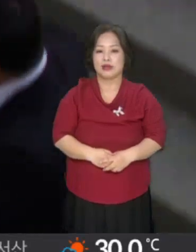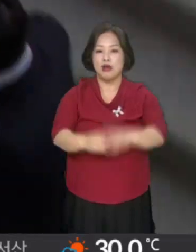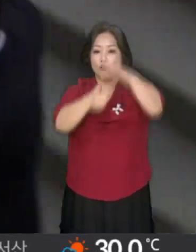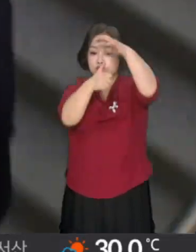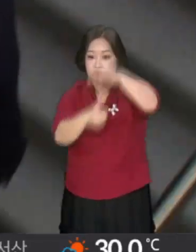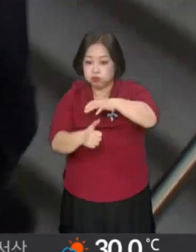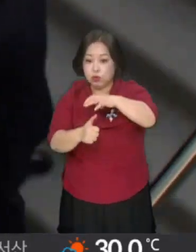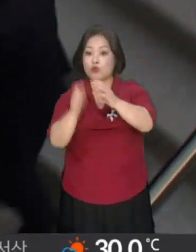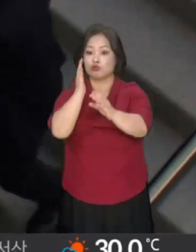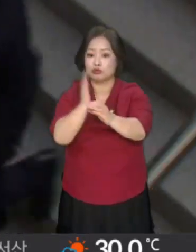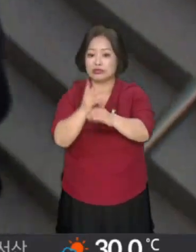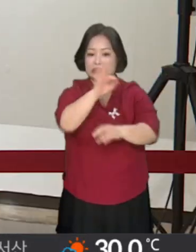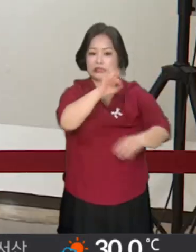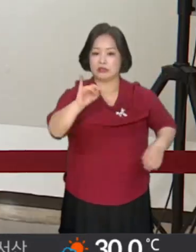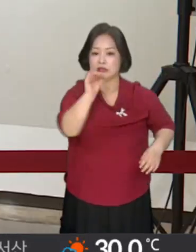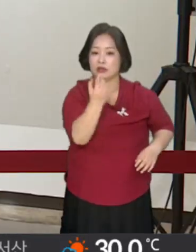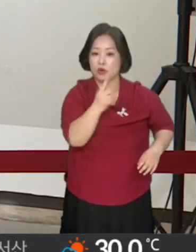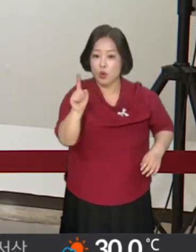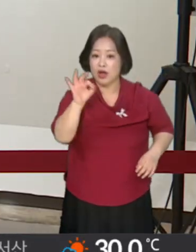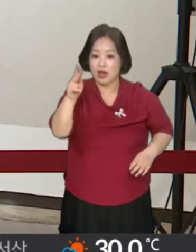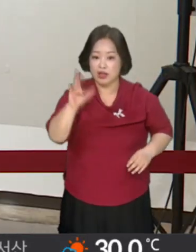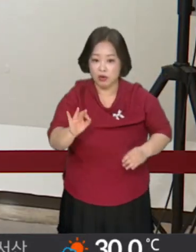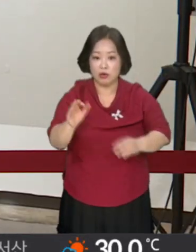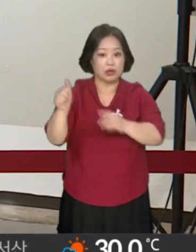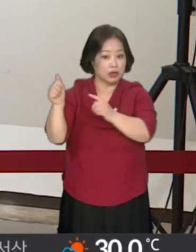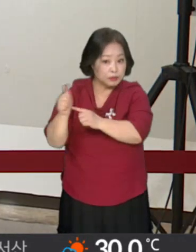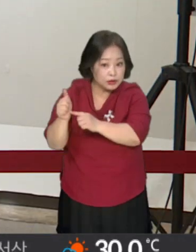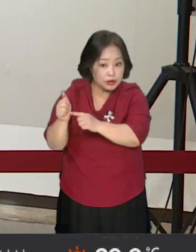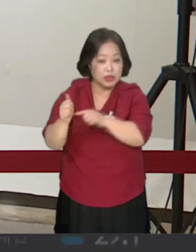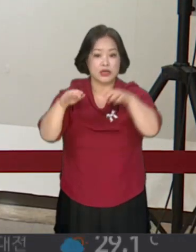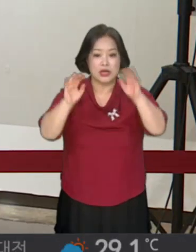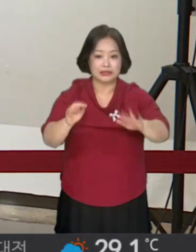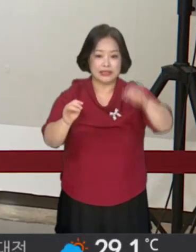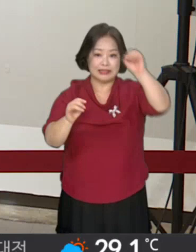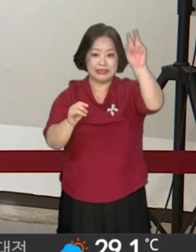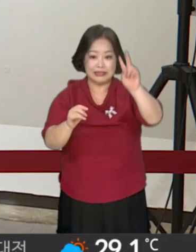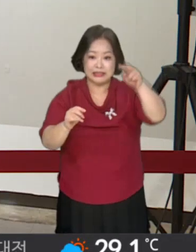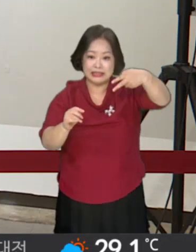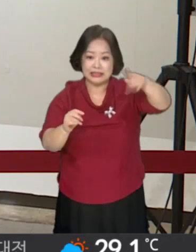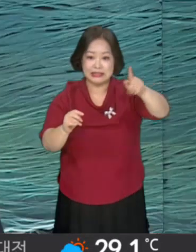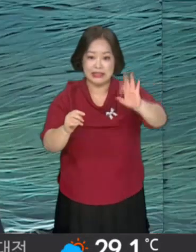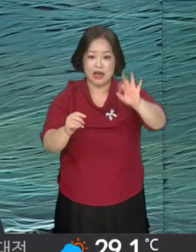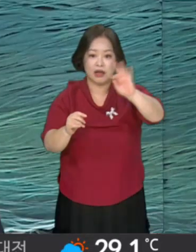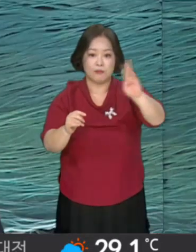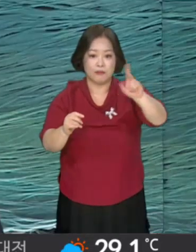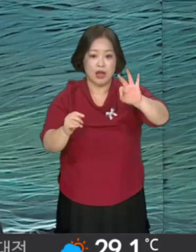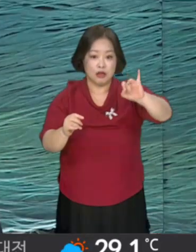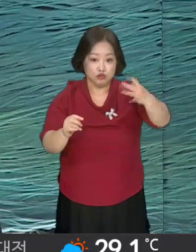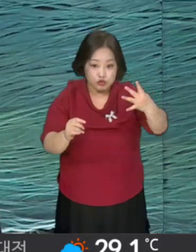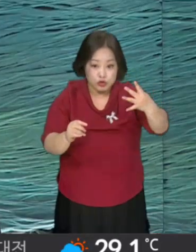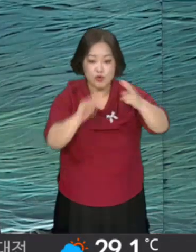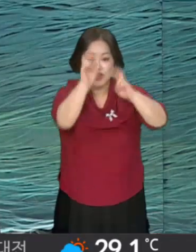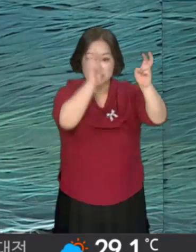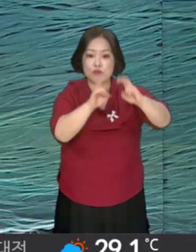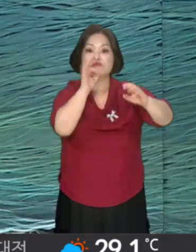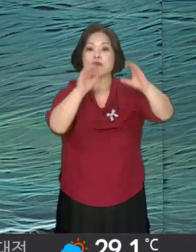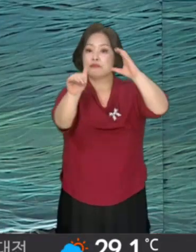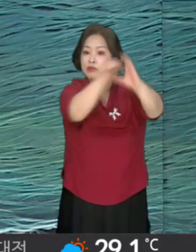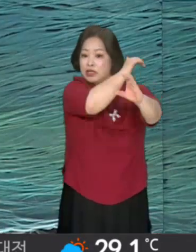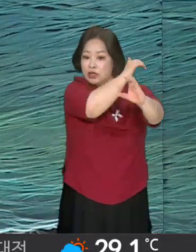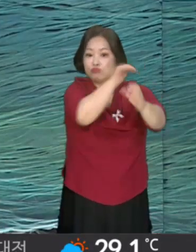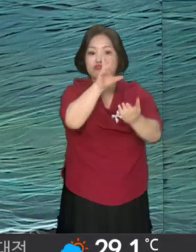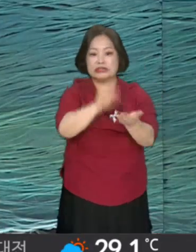고속될 재판을 받고 있는 이화영 전 경기도 평화 부지사가 쌍방을 그룹에 대북 송금 무역과 관련한 진술 일부를